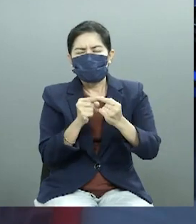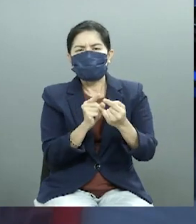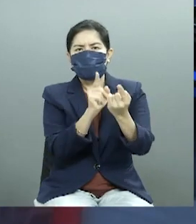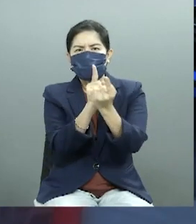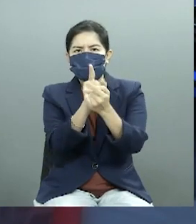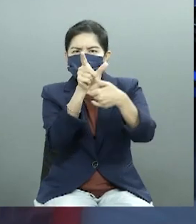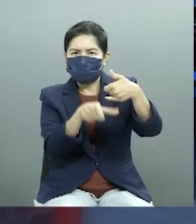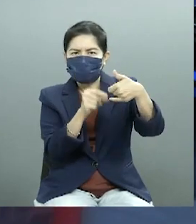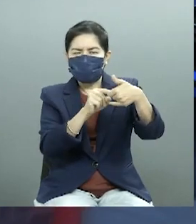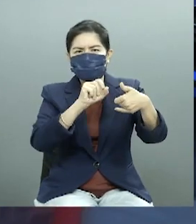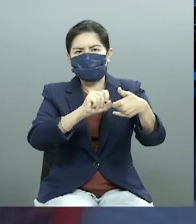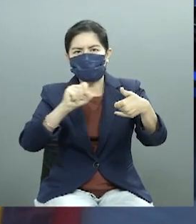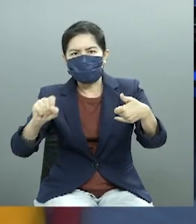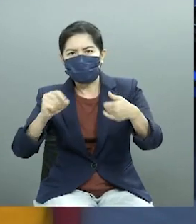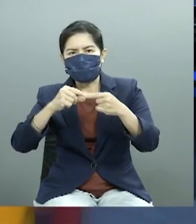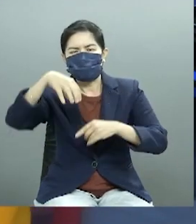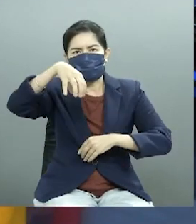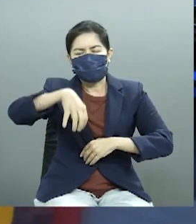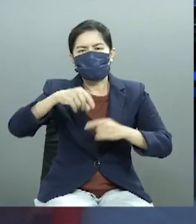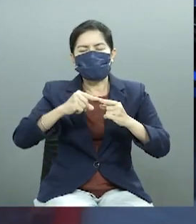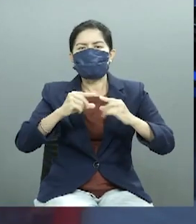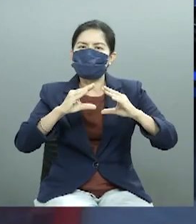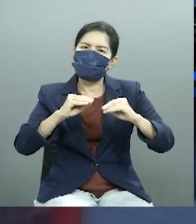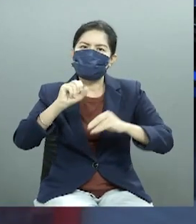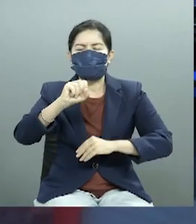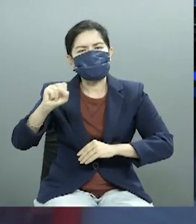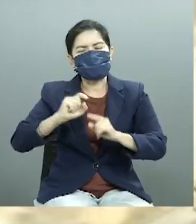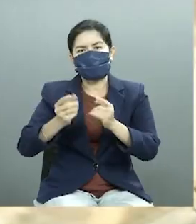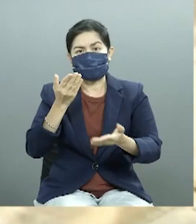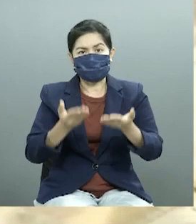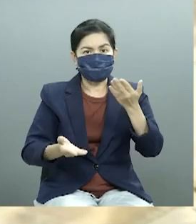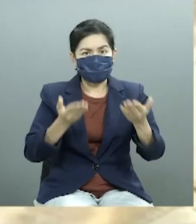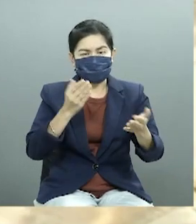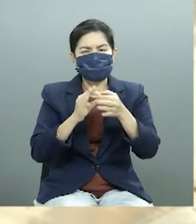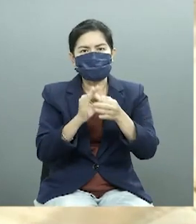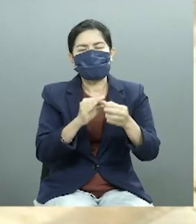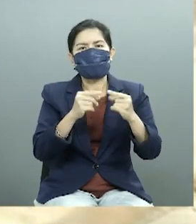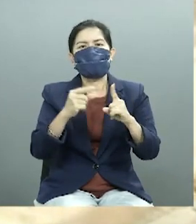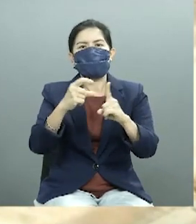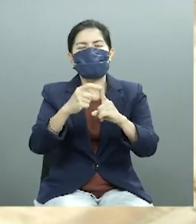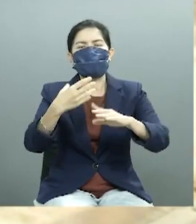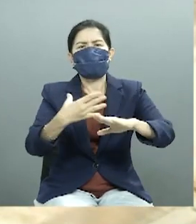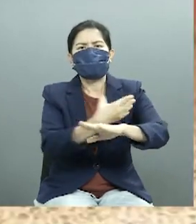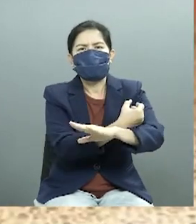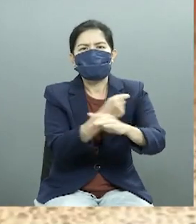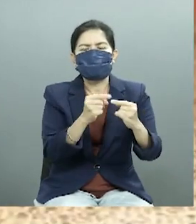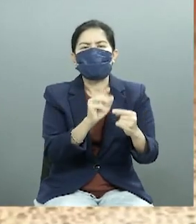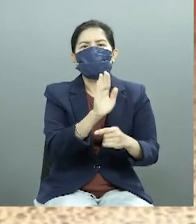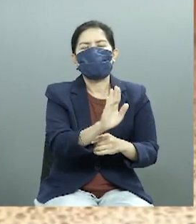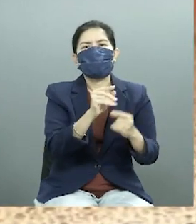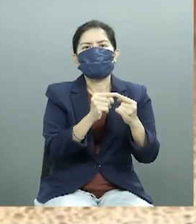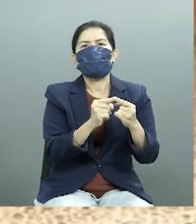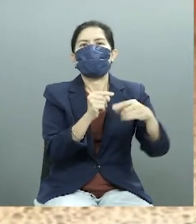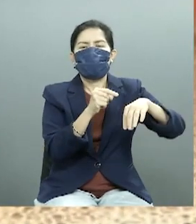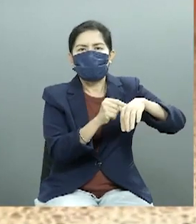ะครับการทำงานในสภาจริงๆทั้งหมดมันก็เป็นเรื่องการเมืองนะฮะเพียงแต่ว่าคำว่าการเมืองเนี่ยมันไม่ได้อยู่แต่ในสภาการเมืองเป็นเรื่องที่อยู่รอบตั